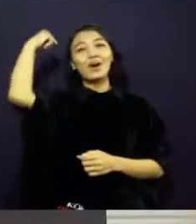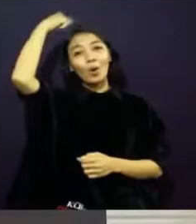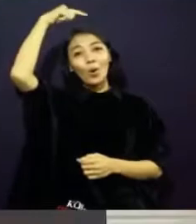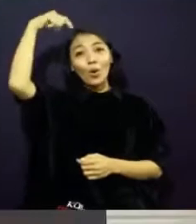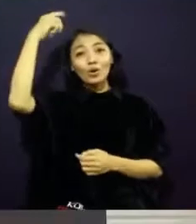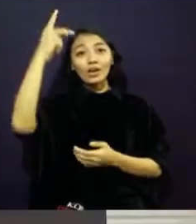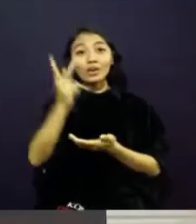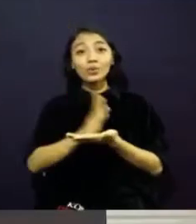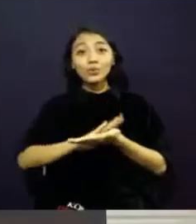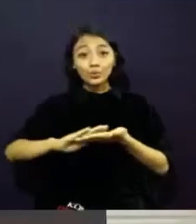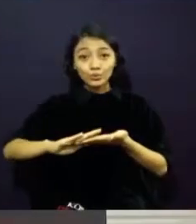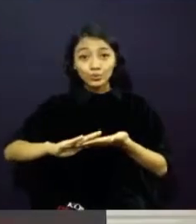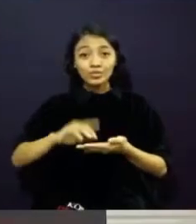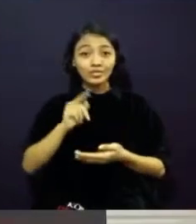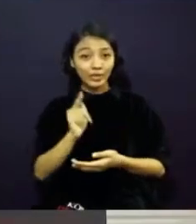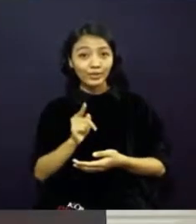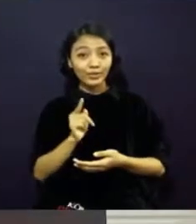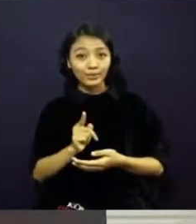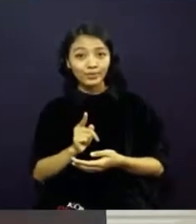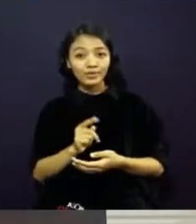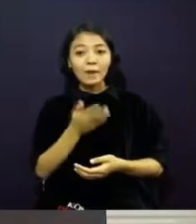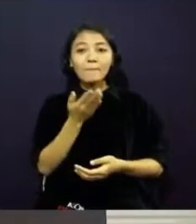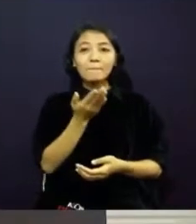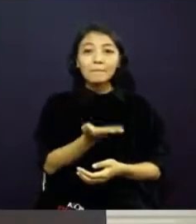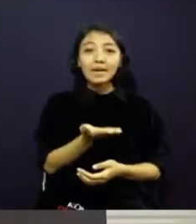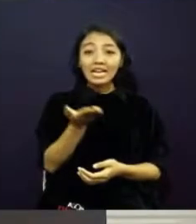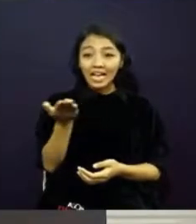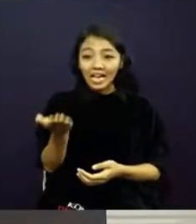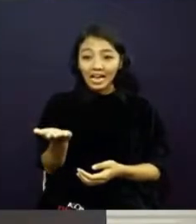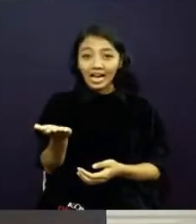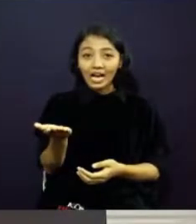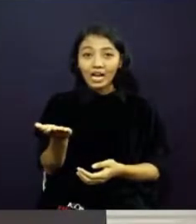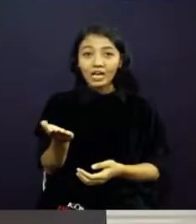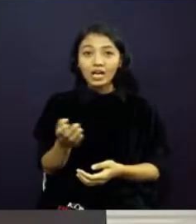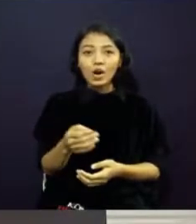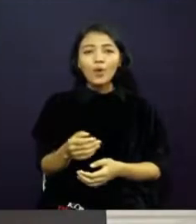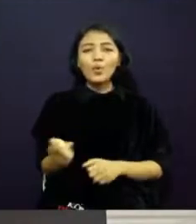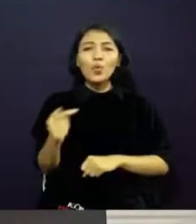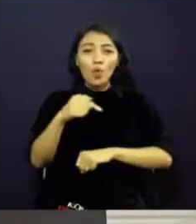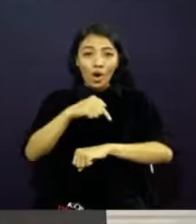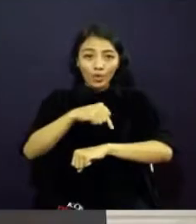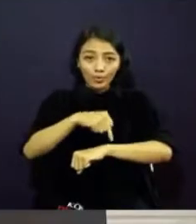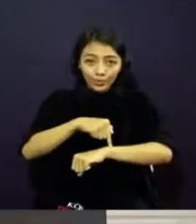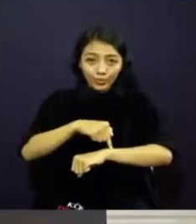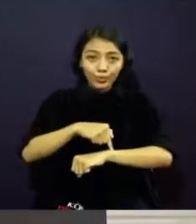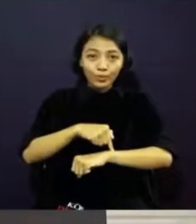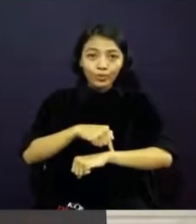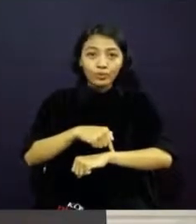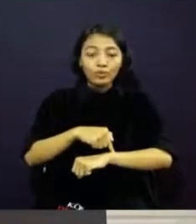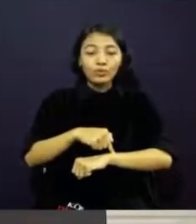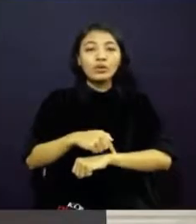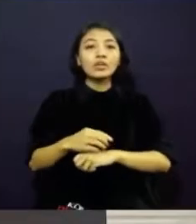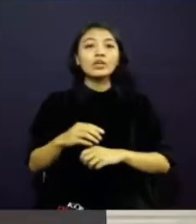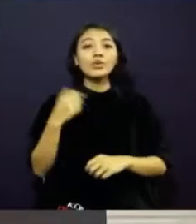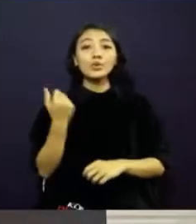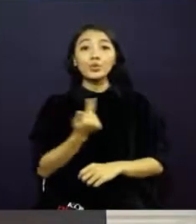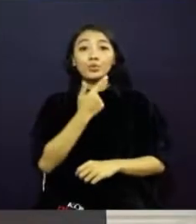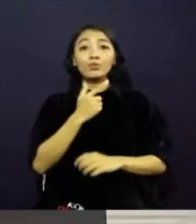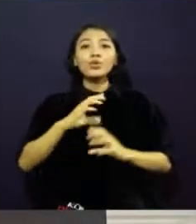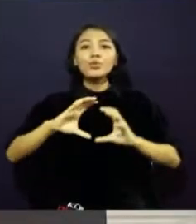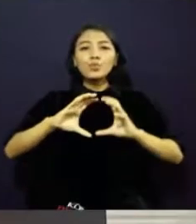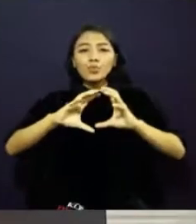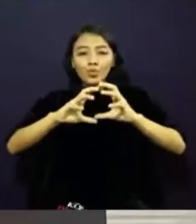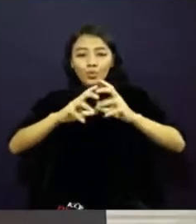adalah mereka yang selama di atas bumi ini yang selama hidup di bumi ini